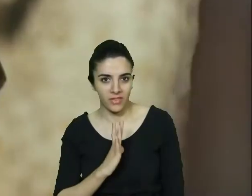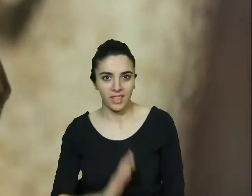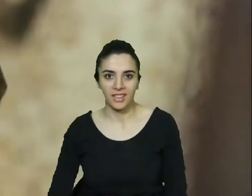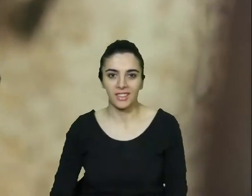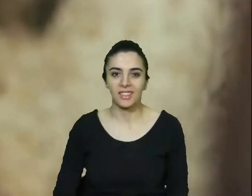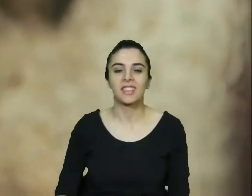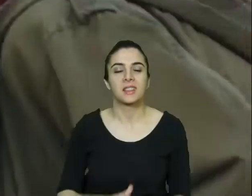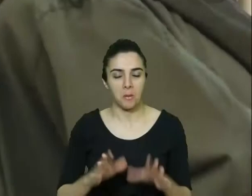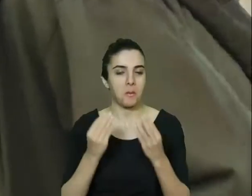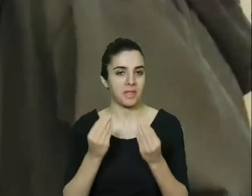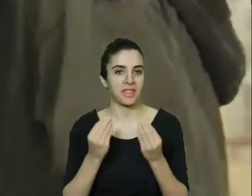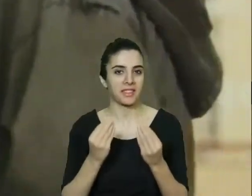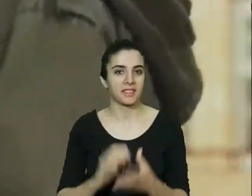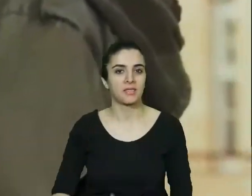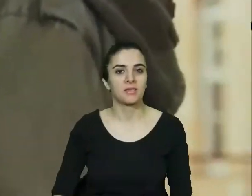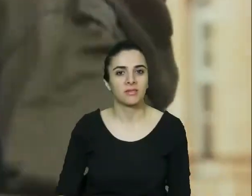İyi.